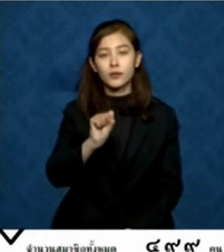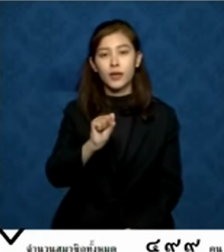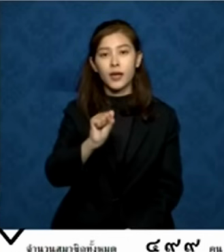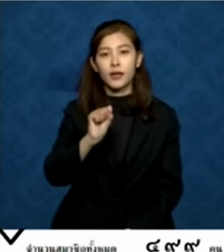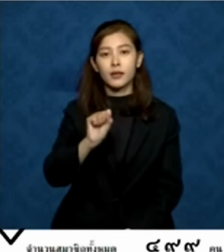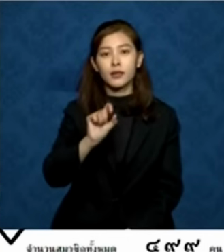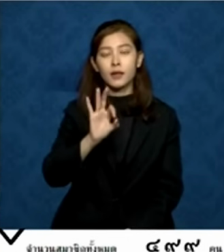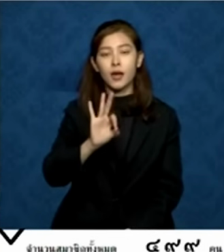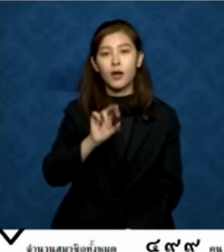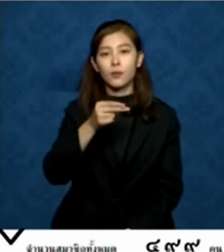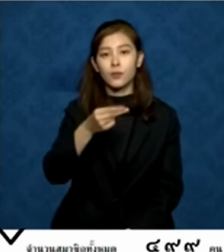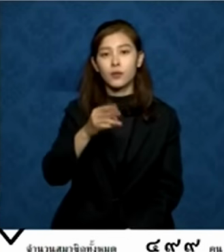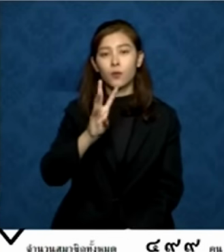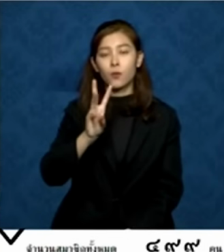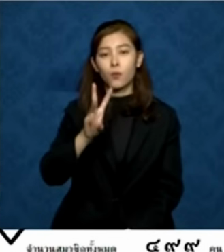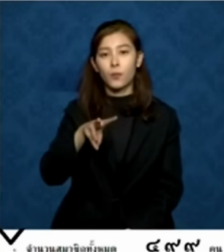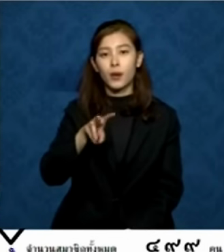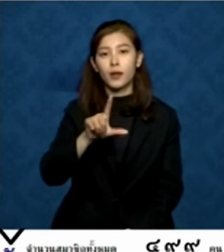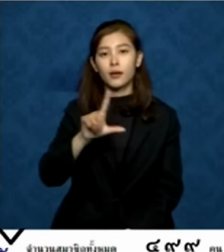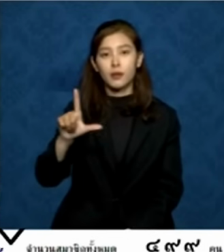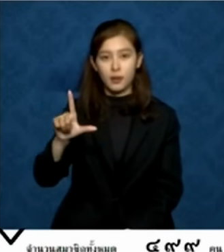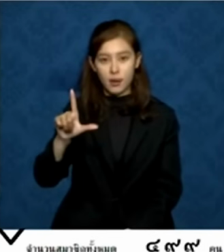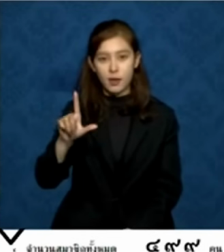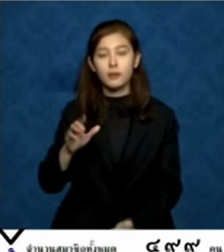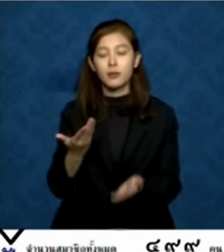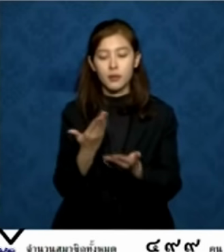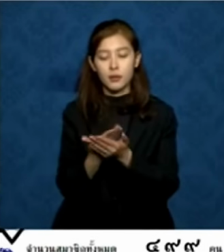693,000 ล้านบาทรวมเป็นรายรับจำนวน